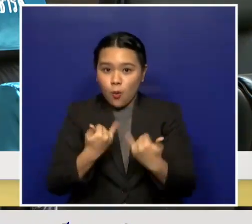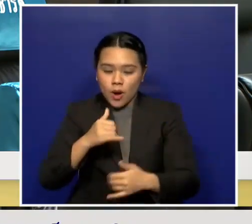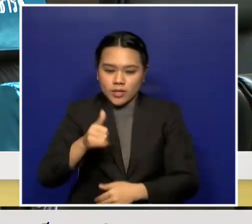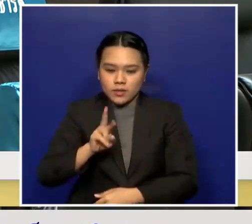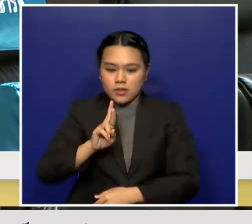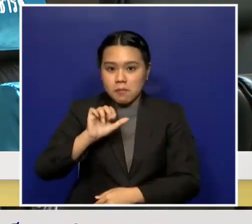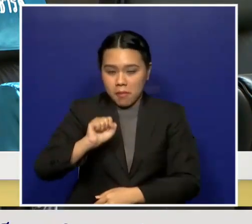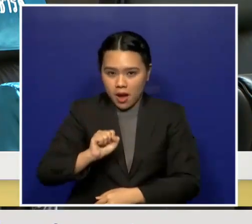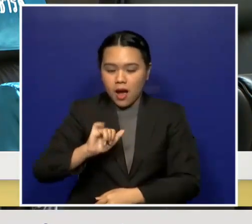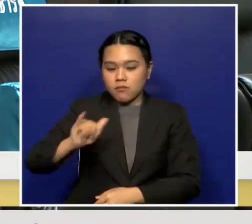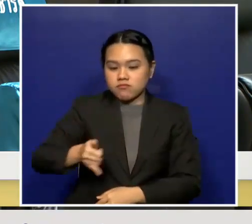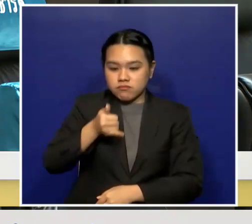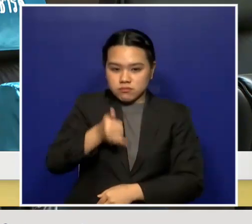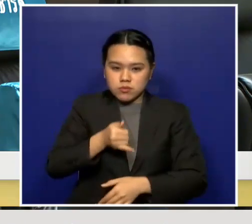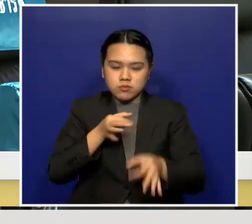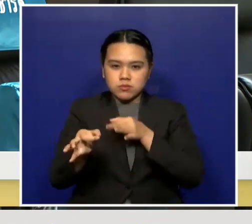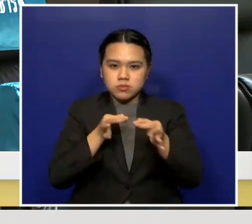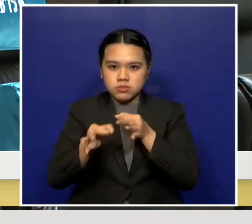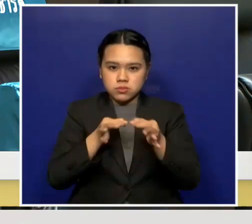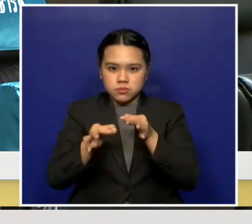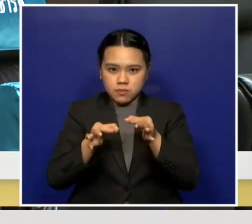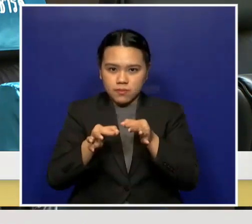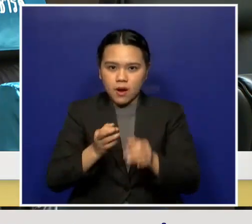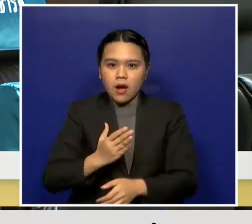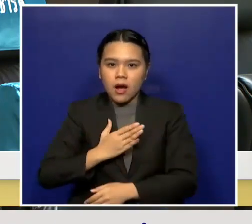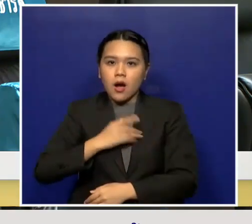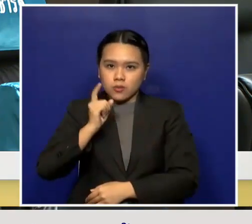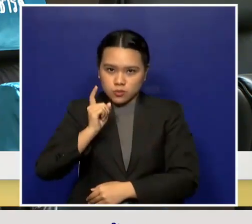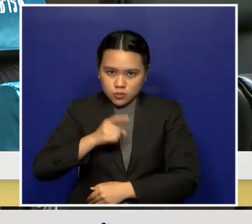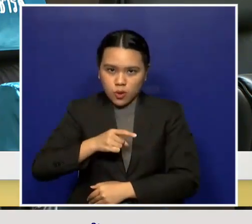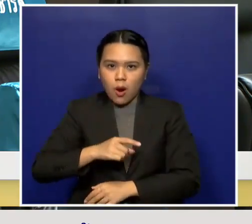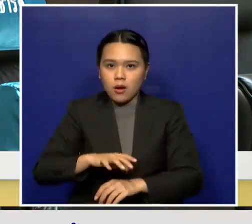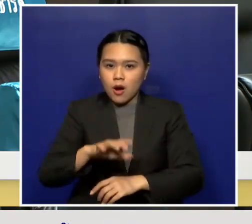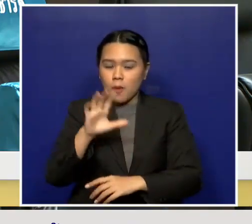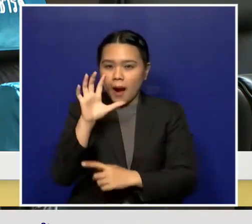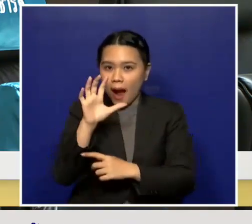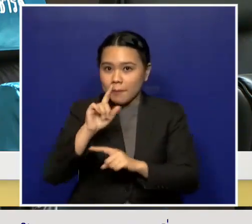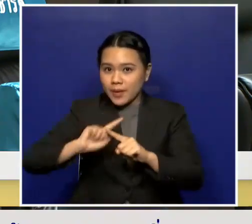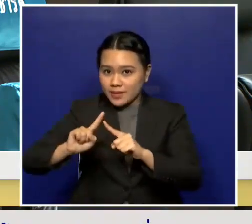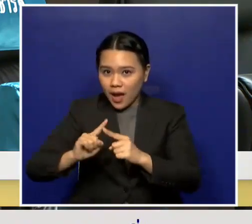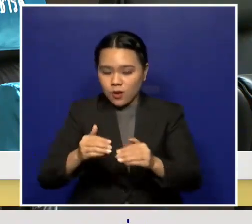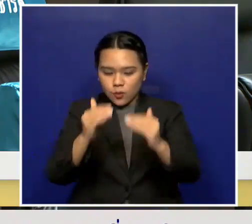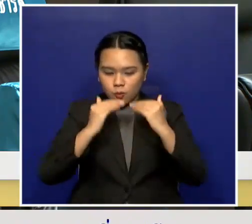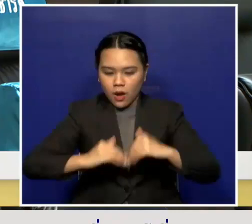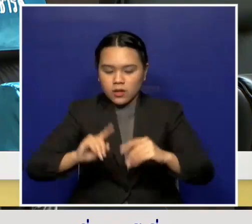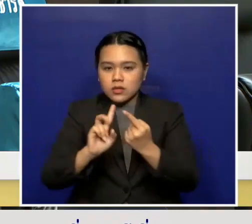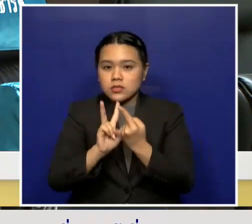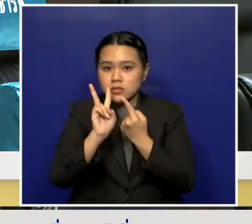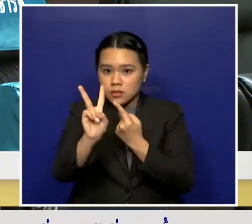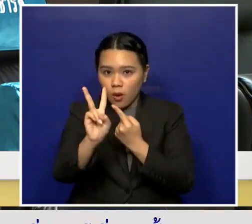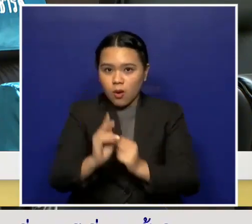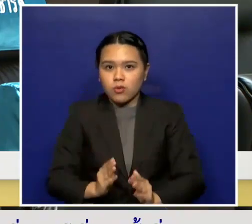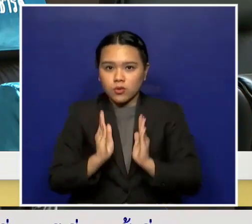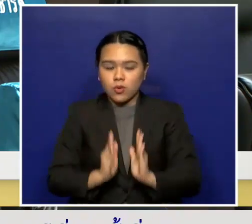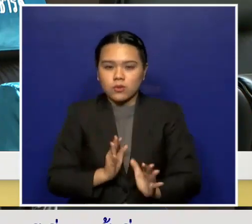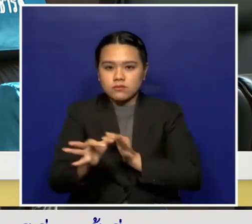าผู้แทนราษฎรแห่งนี้ท่านก็ต้องอยู่ภายใต้ข้อบังคับวรรคที่2ครับห้ามผู้อภิปรายแสดง